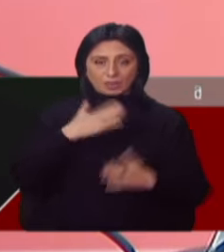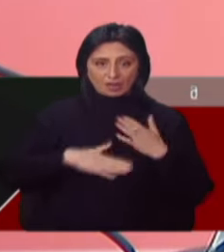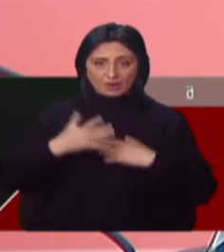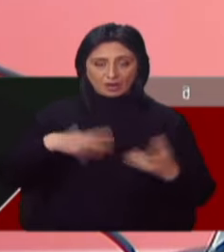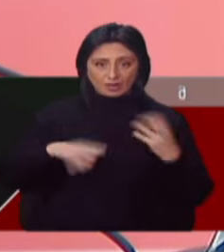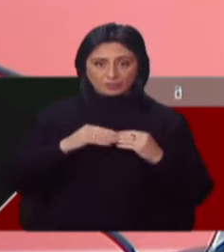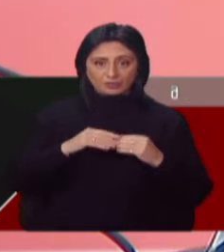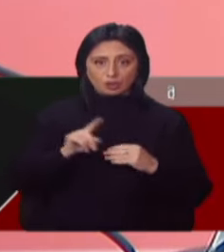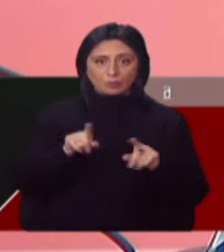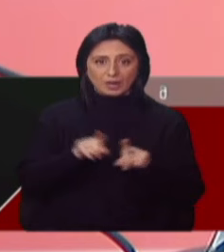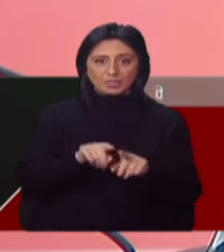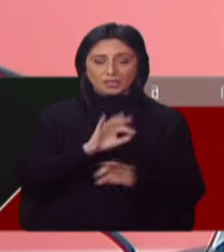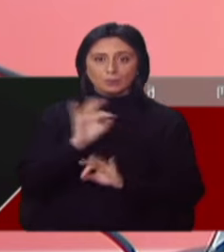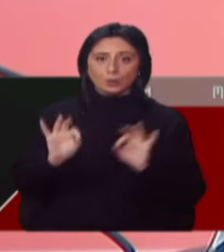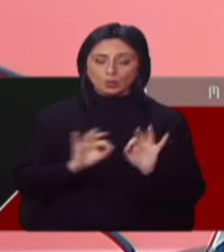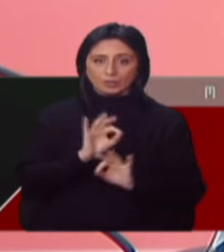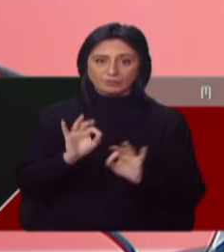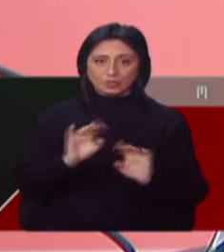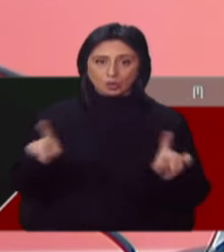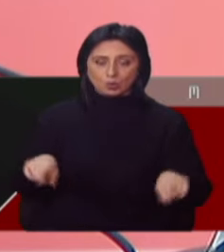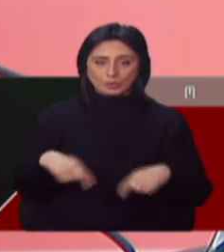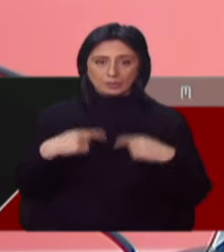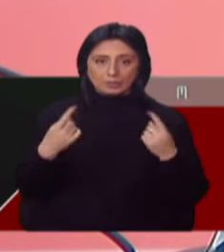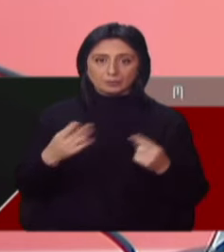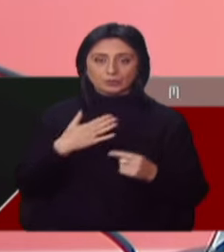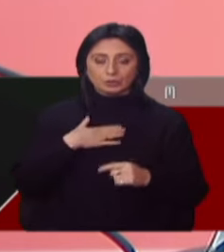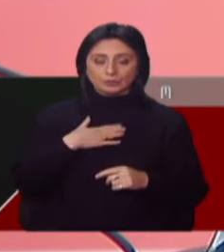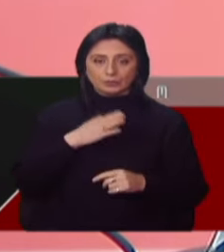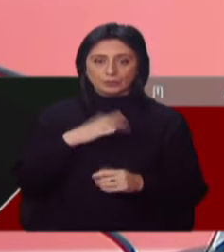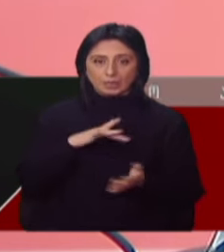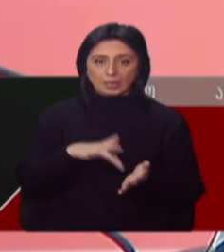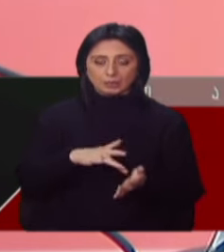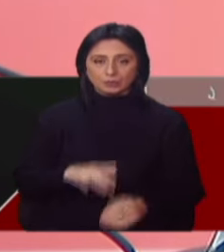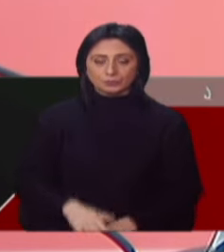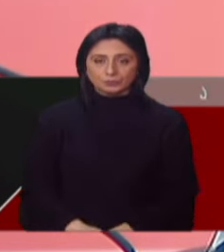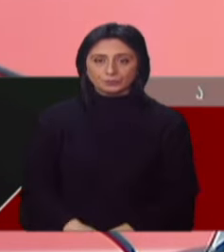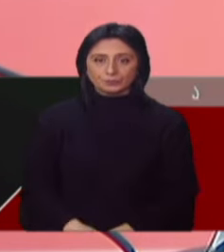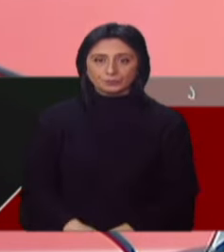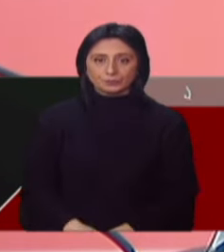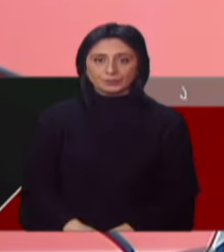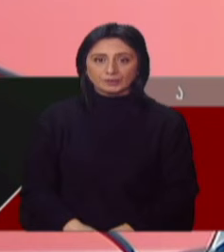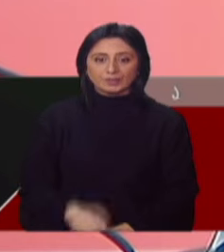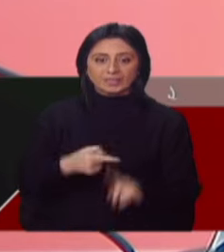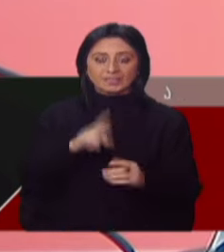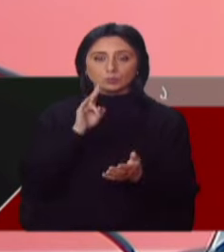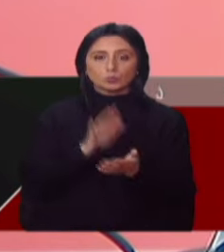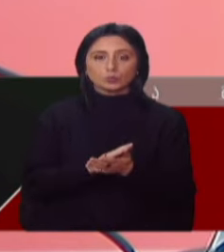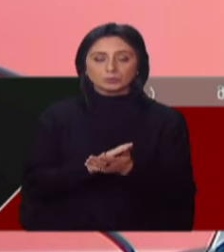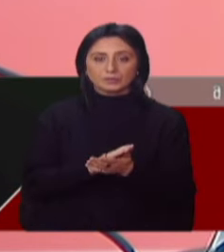გვახარებდეს, რომ ასეთი პროექტები ხორციელდება ჩვენს კალაქში. ის